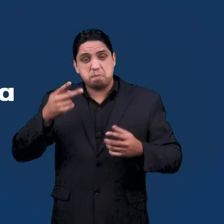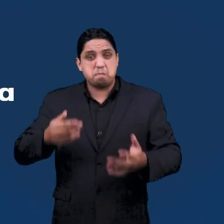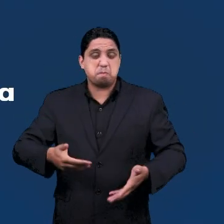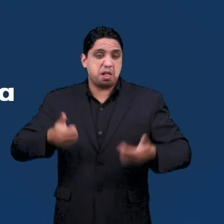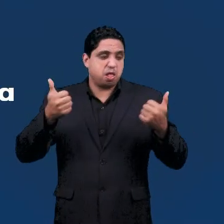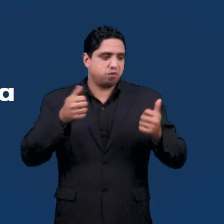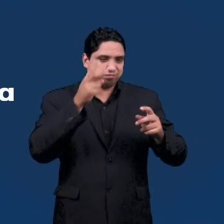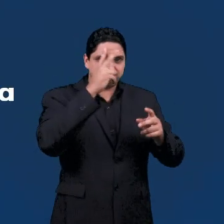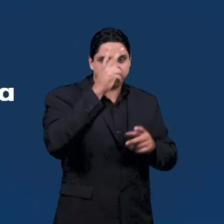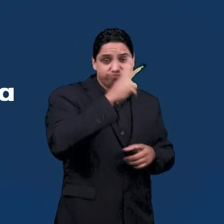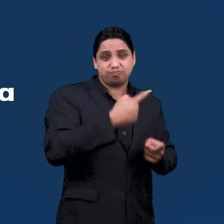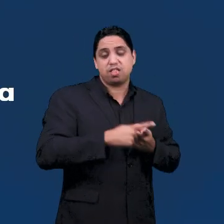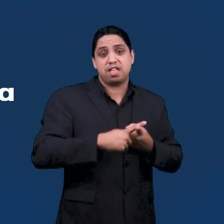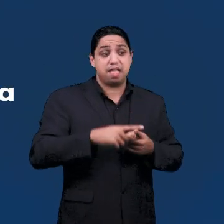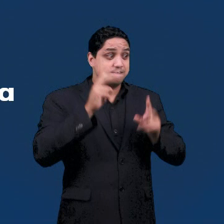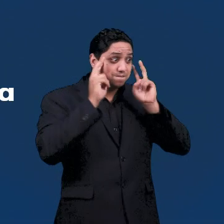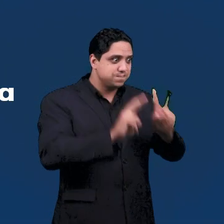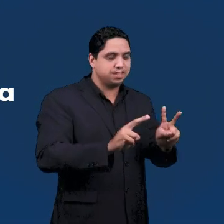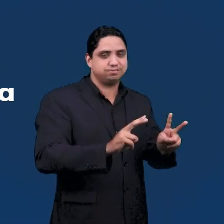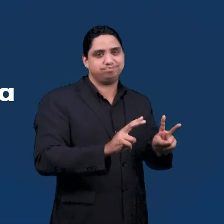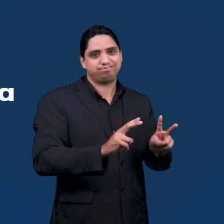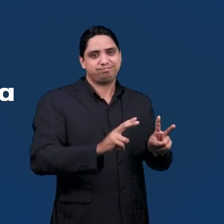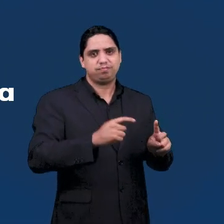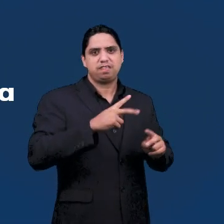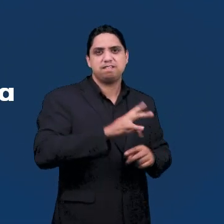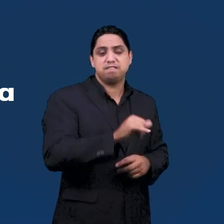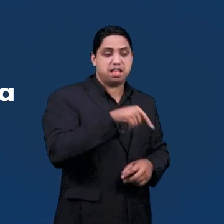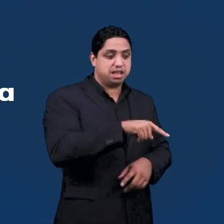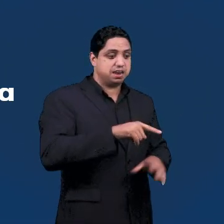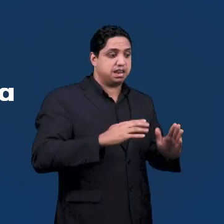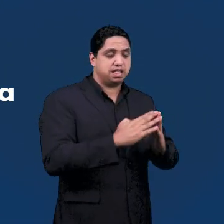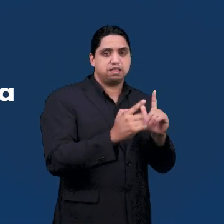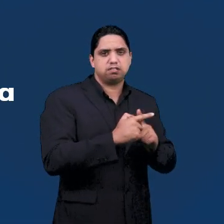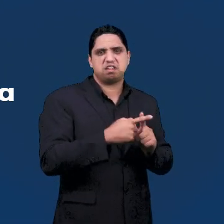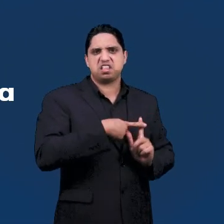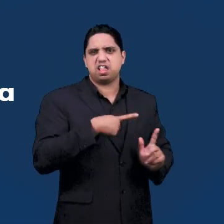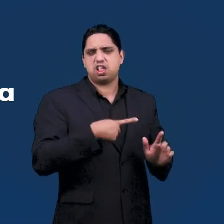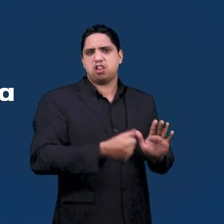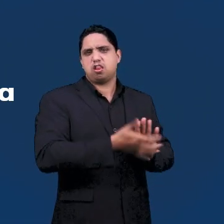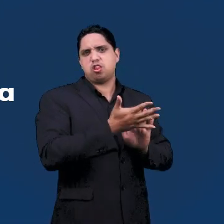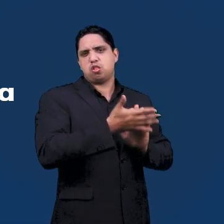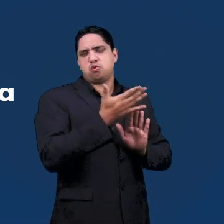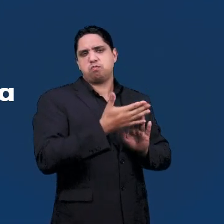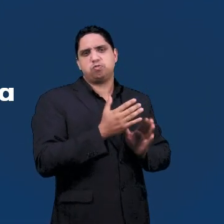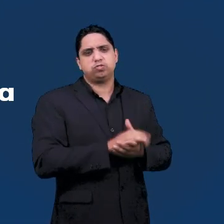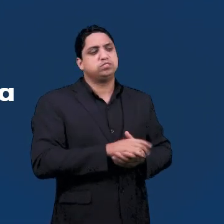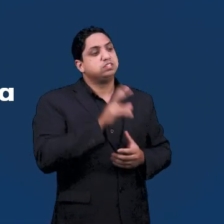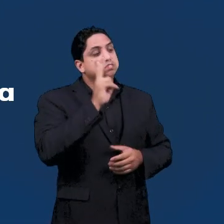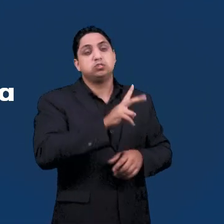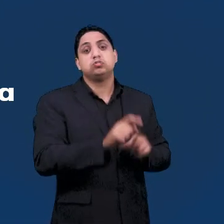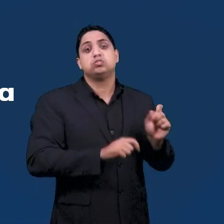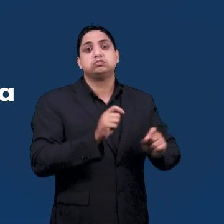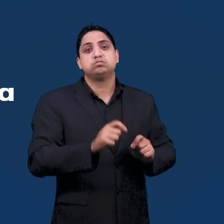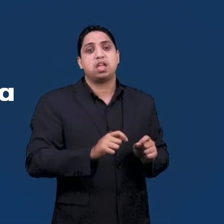люди предпочитают историческое. Почему? Потому что они приходят в церковь, у них там